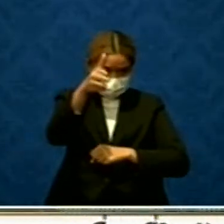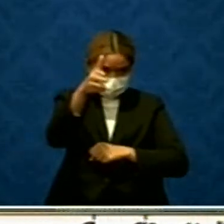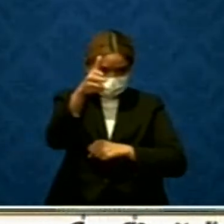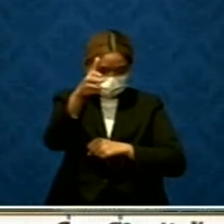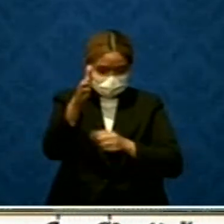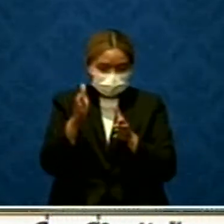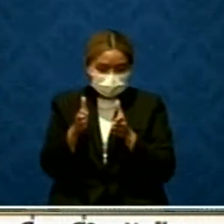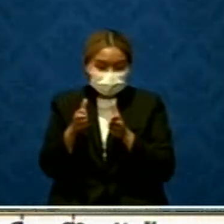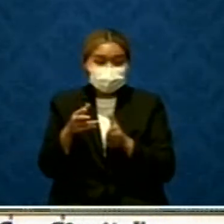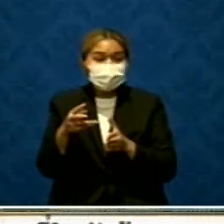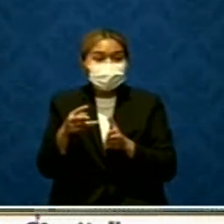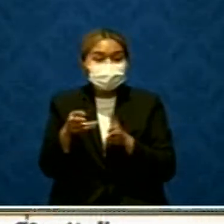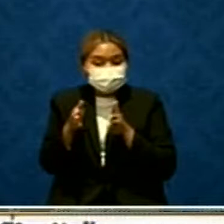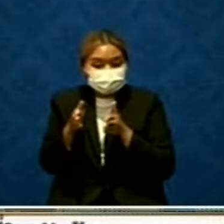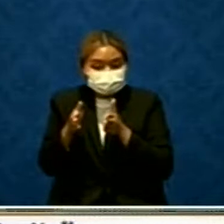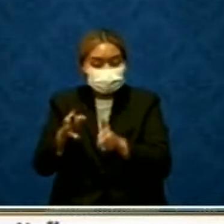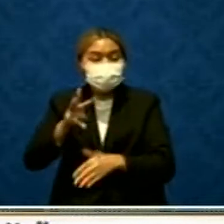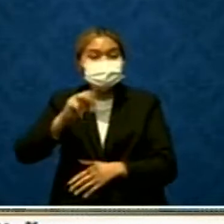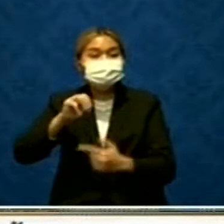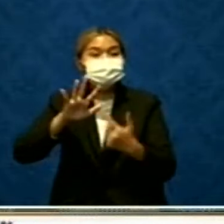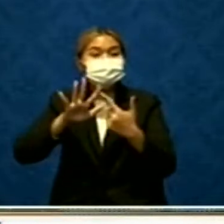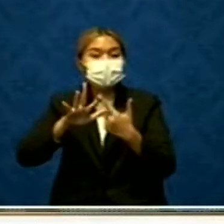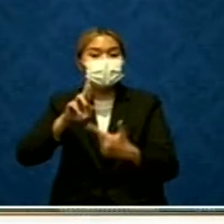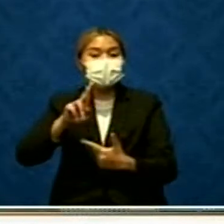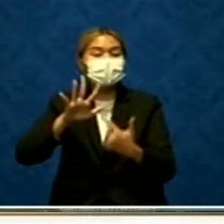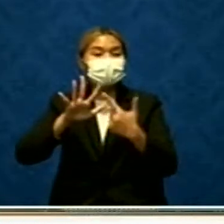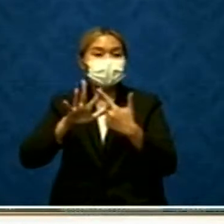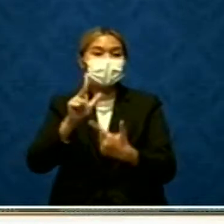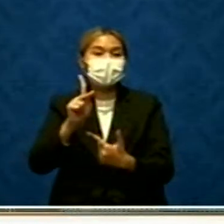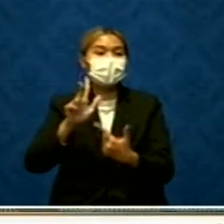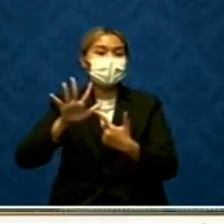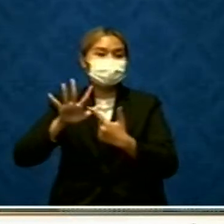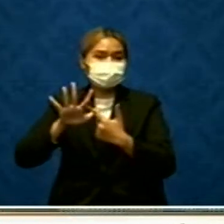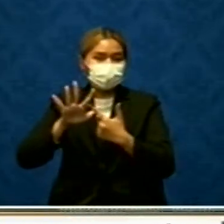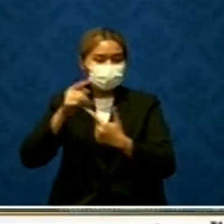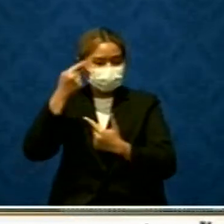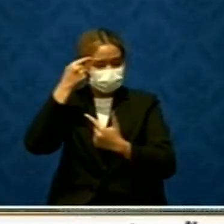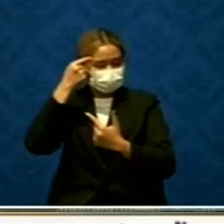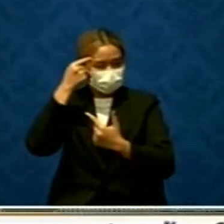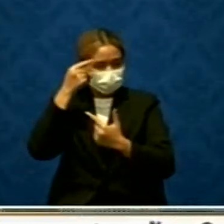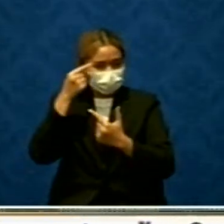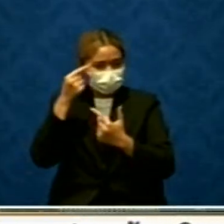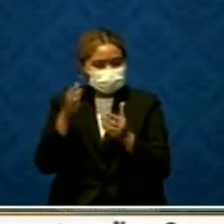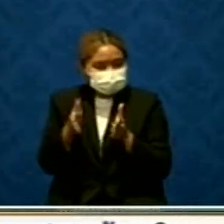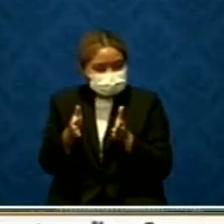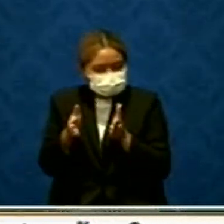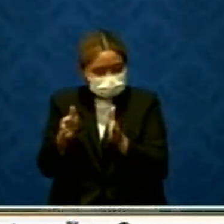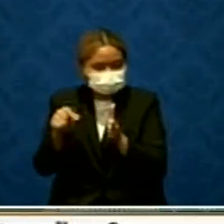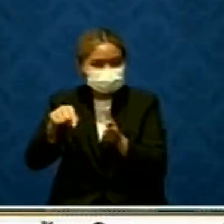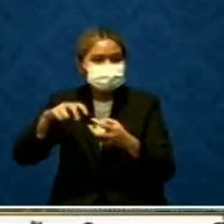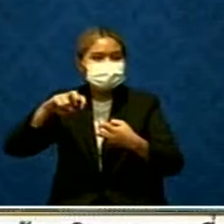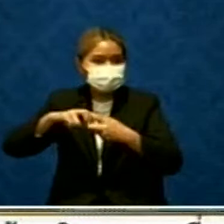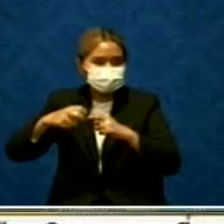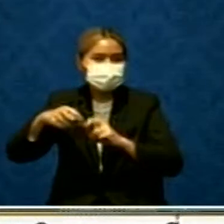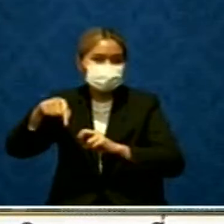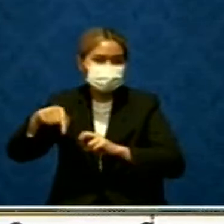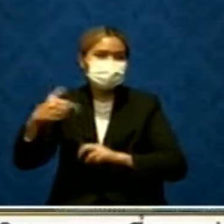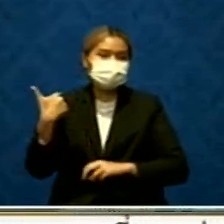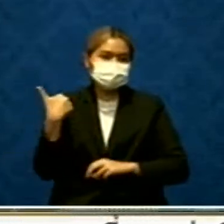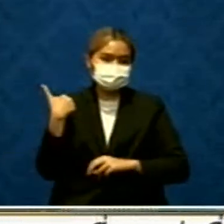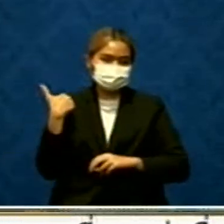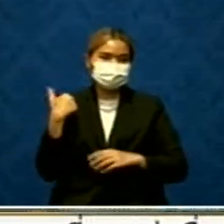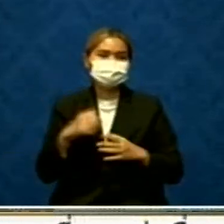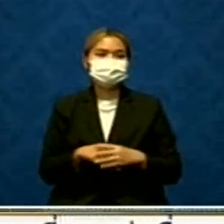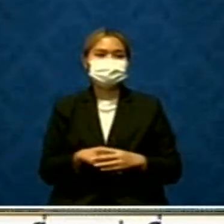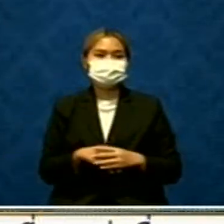รทางน้ำแน่นอนนะครับซึ่งเรื่องนี้นะครับต้องเรียนว่าไม่นะครับมีความใกล้เ